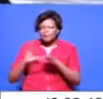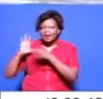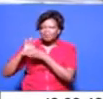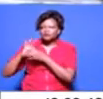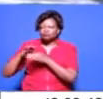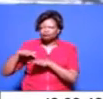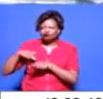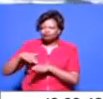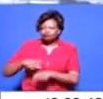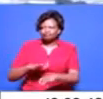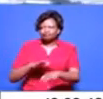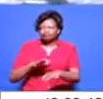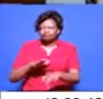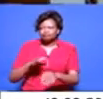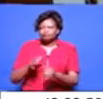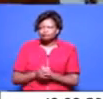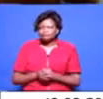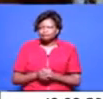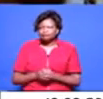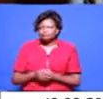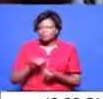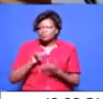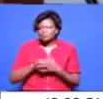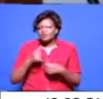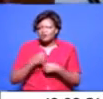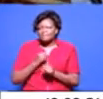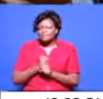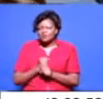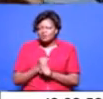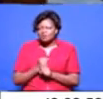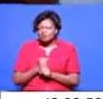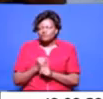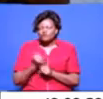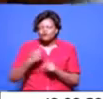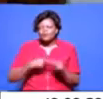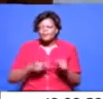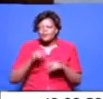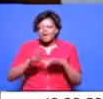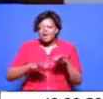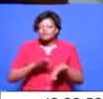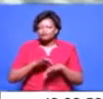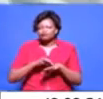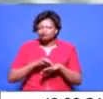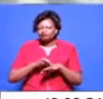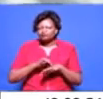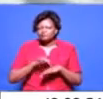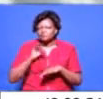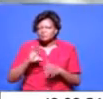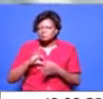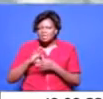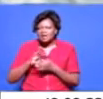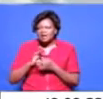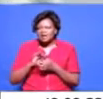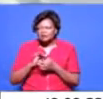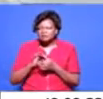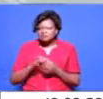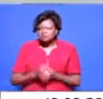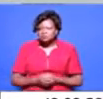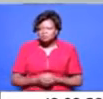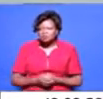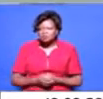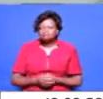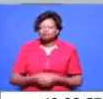kwa vifaa maalum vinavyotengenezwa kwa ngozi za wanyama. Inaaminika kuwa desturi hiyo inaorithishwa kizazi baada ya